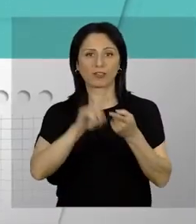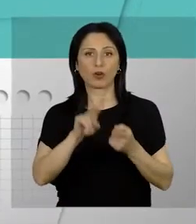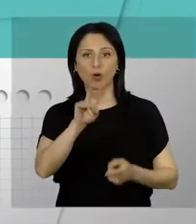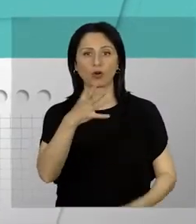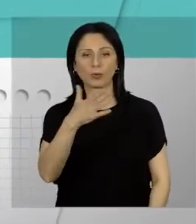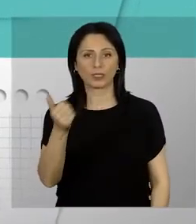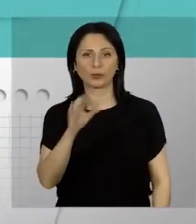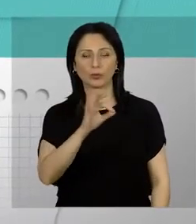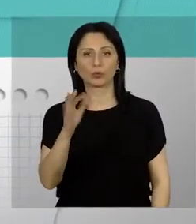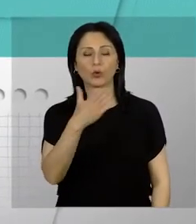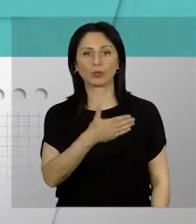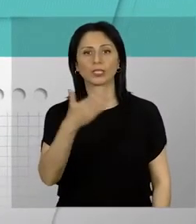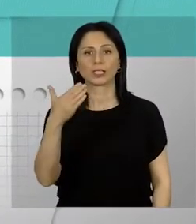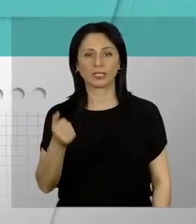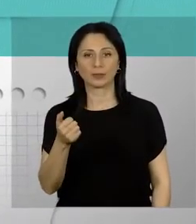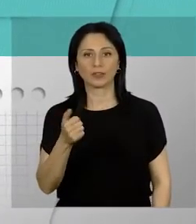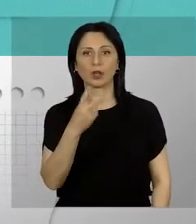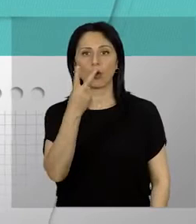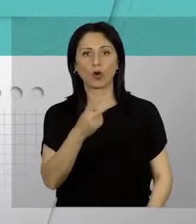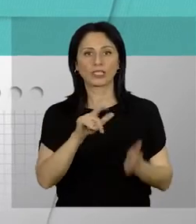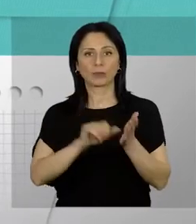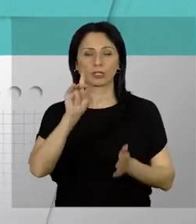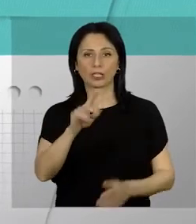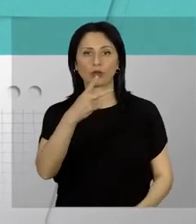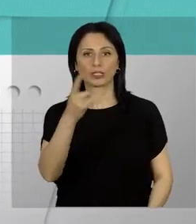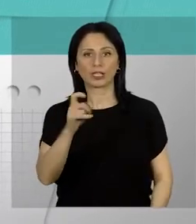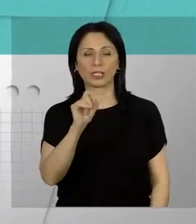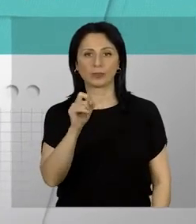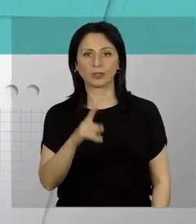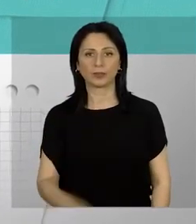დაგვიკავშირდით 2 51 00 51 261 31 11.